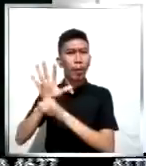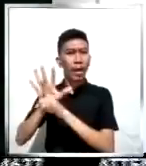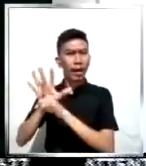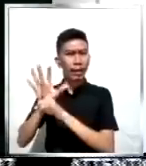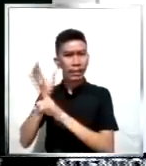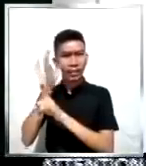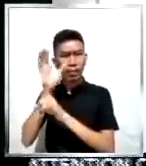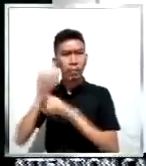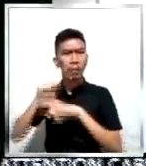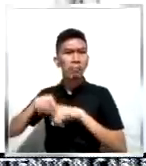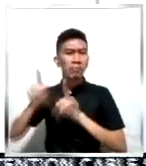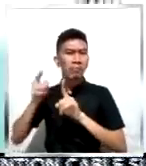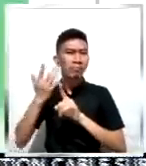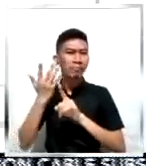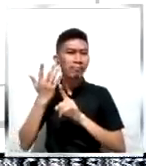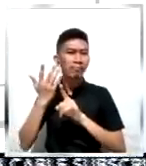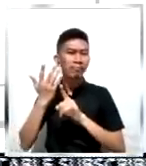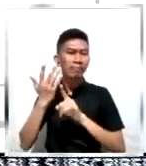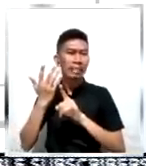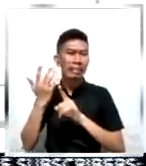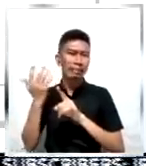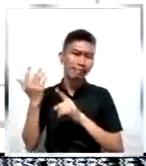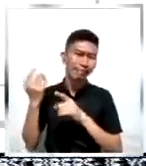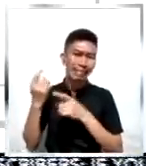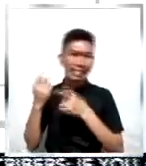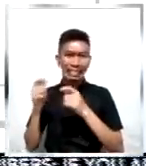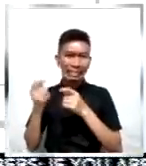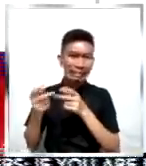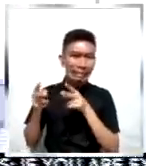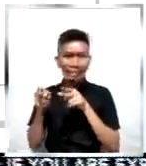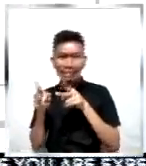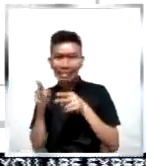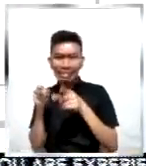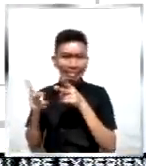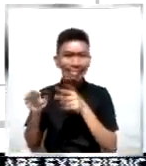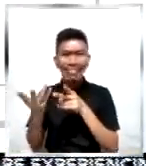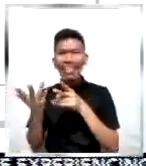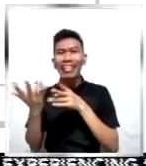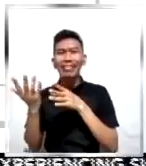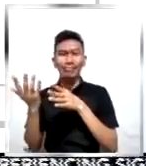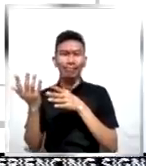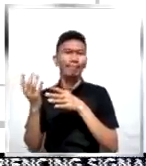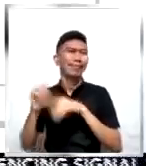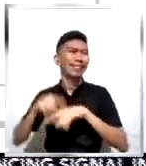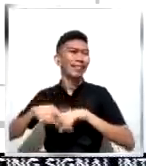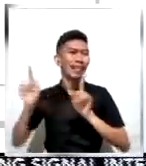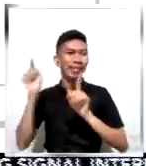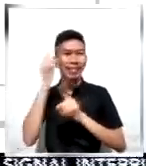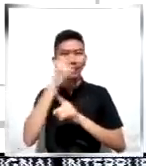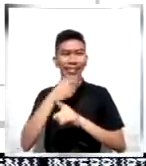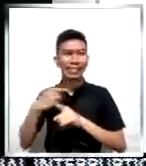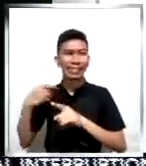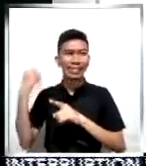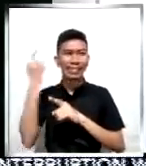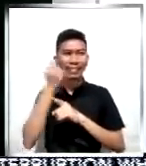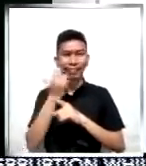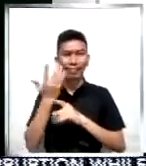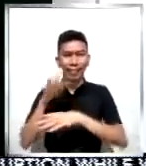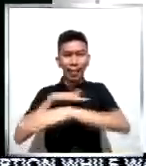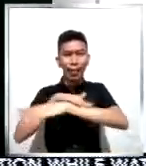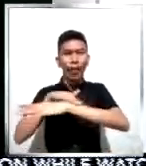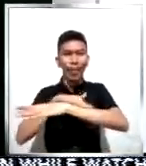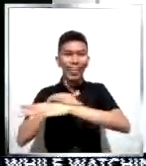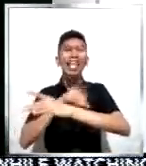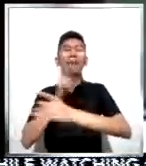kahit ano pong gawin ko talaga, hindi ko makuha yung itsura ko sa avatar. Yung kutis ko lang po talaga yung